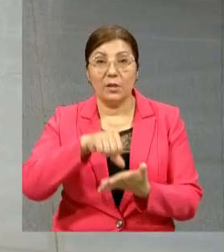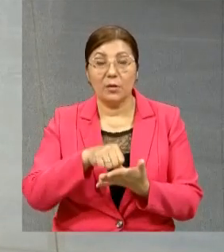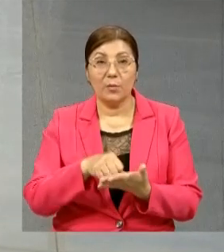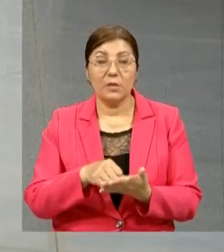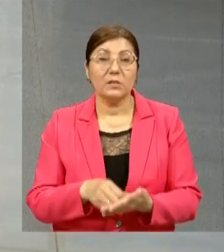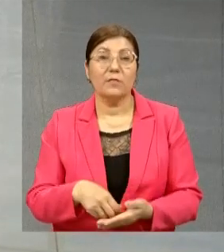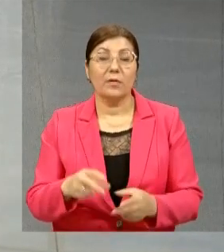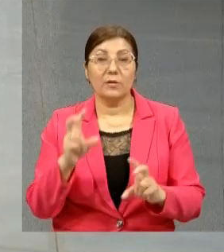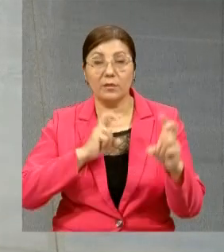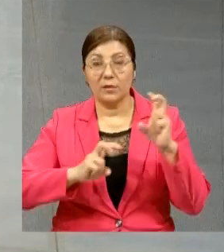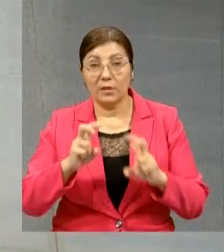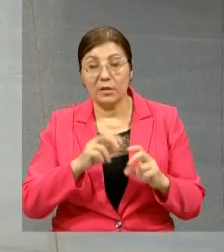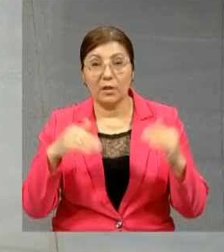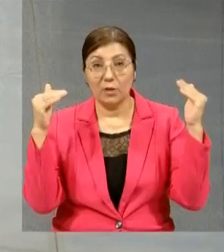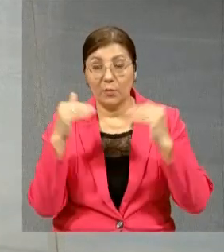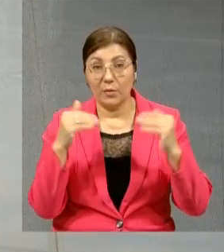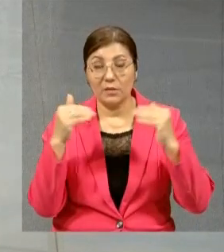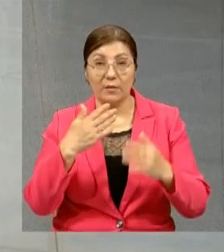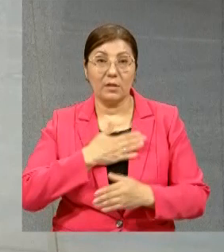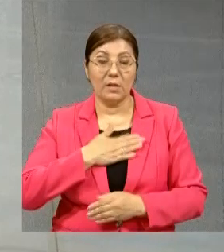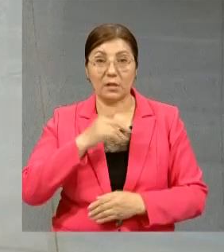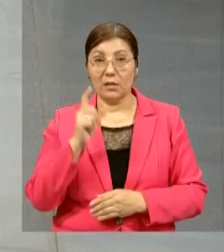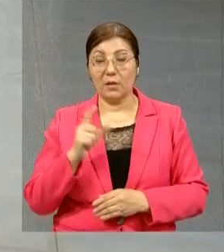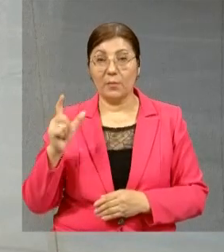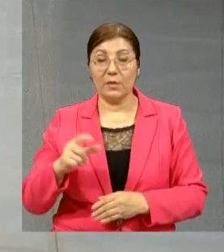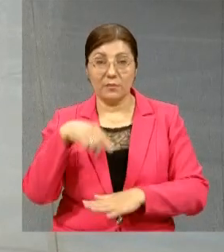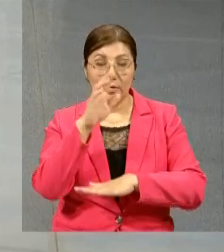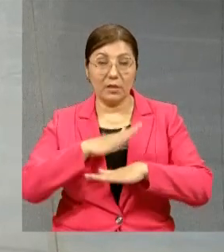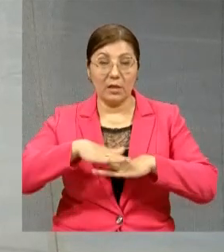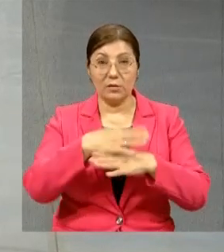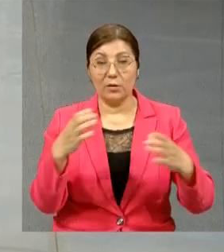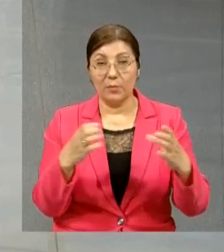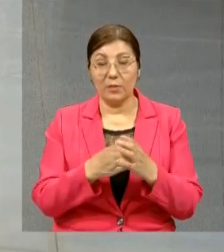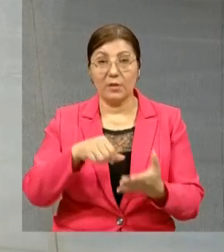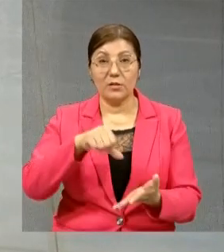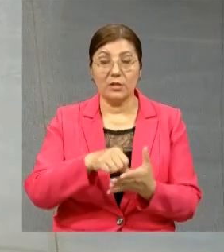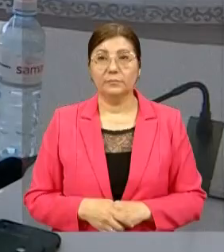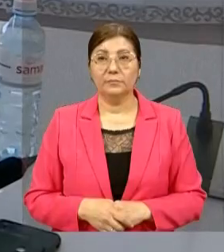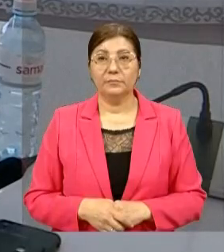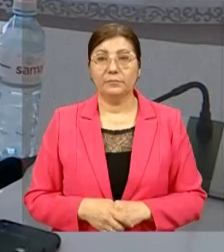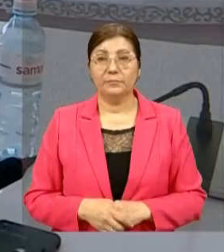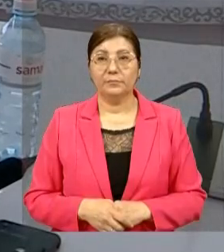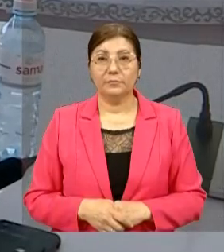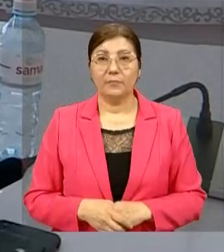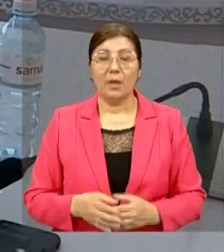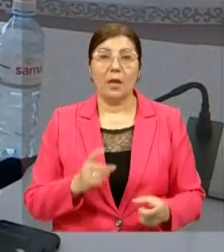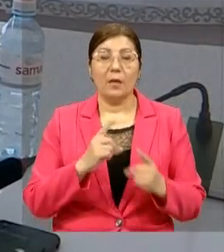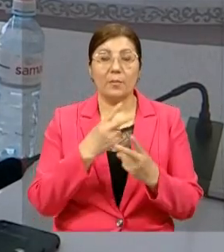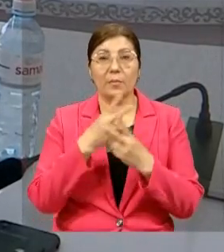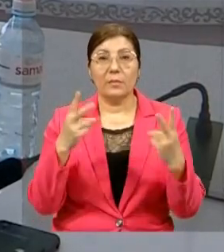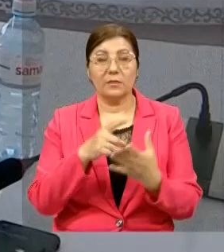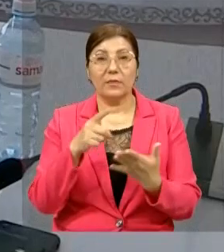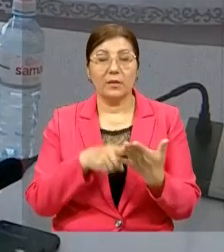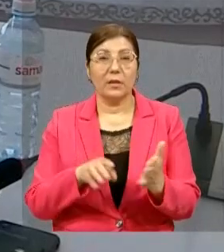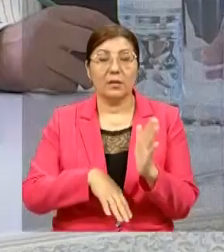студенты ВУЗов и представители волонтёрских организаций государственных органов Члены совета на совещании Были рассмотрены вопросы